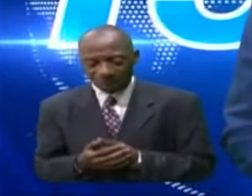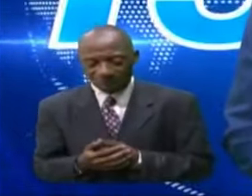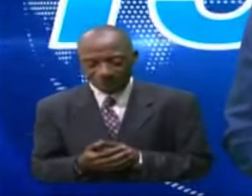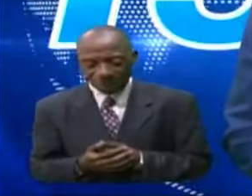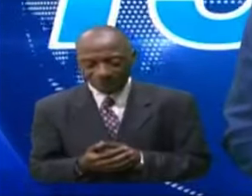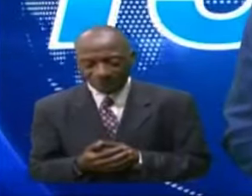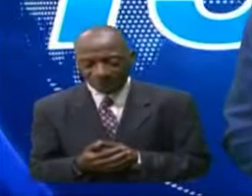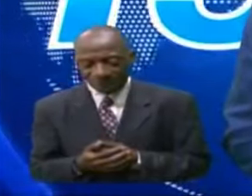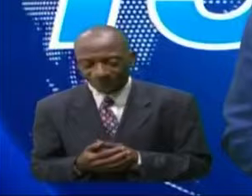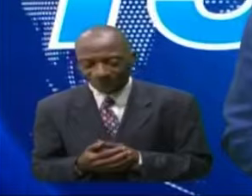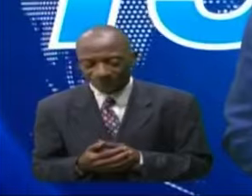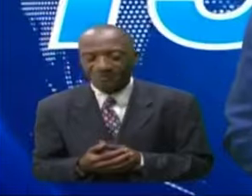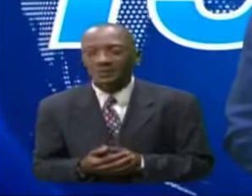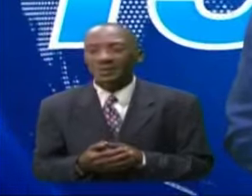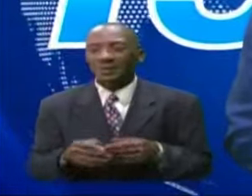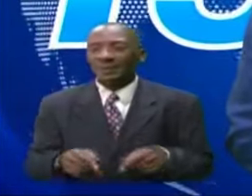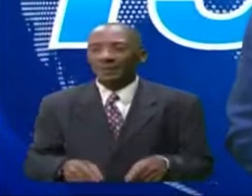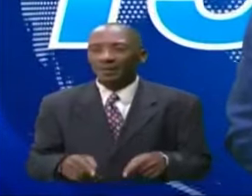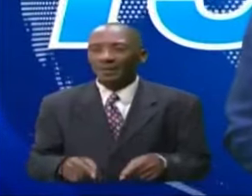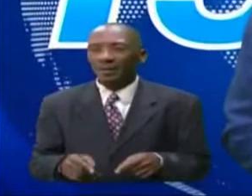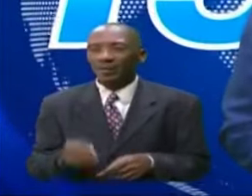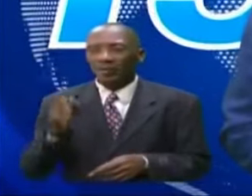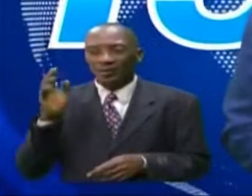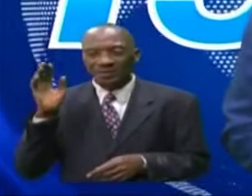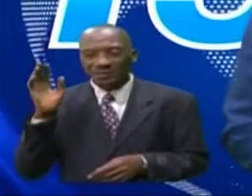par le membre des artisans de la paix.